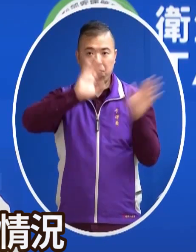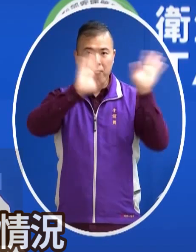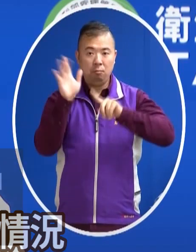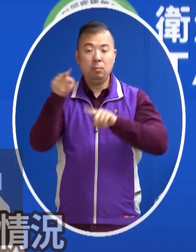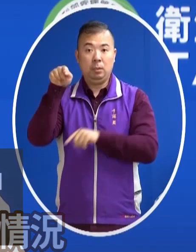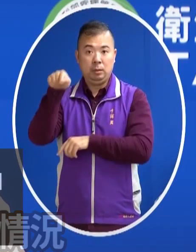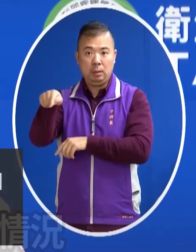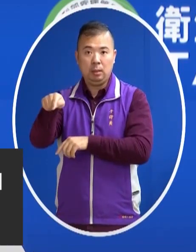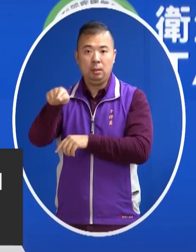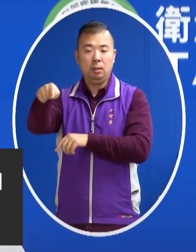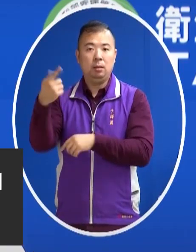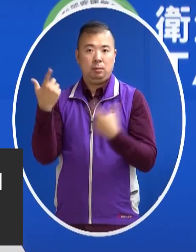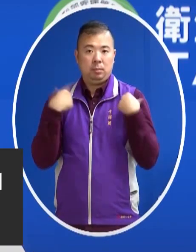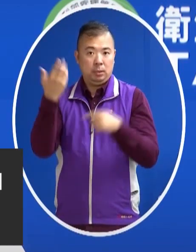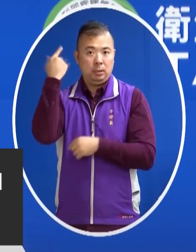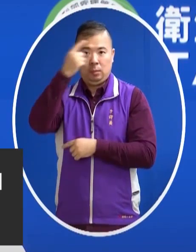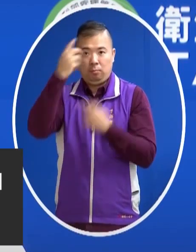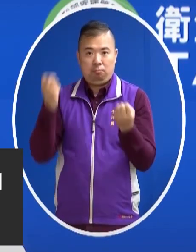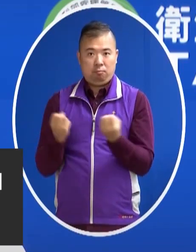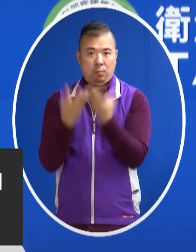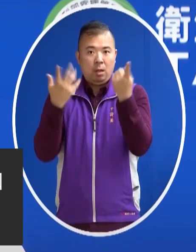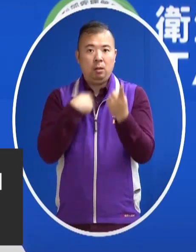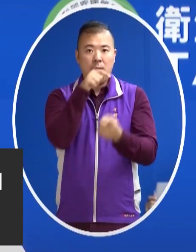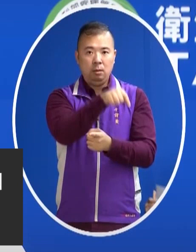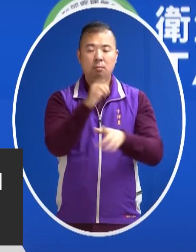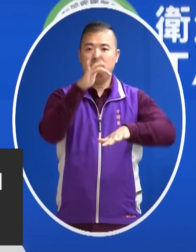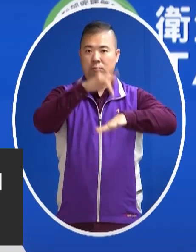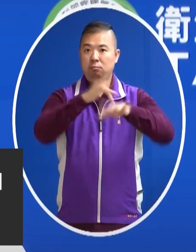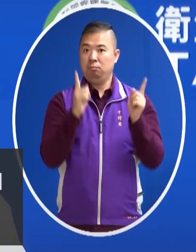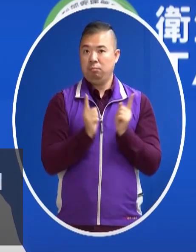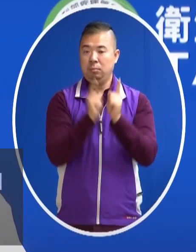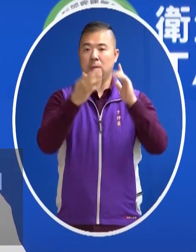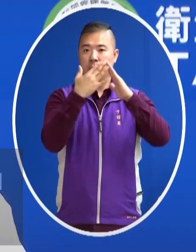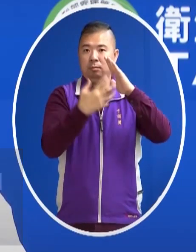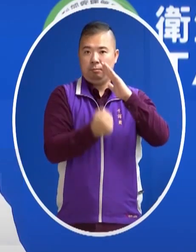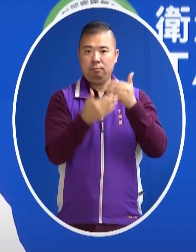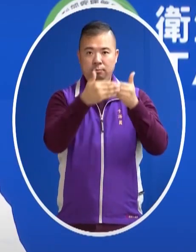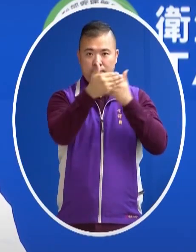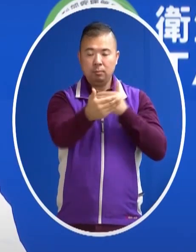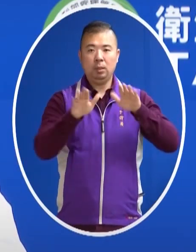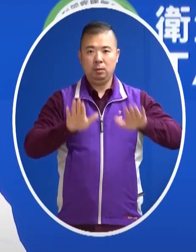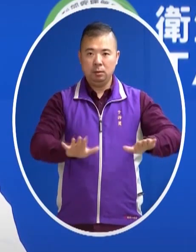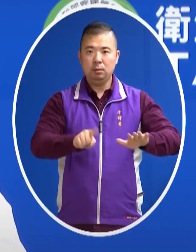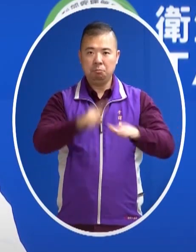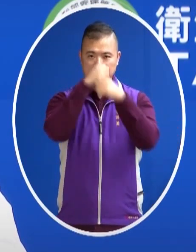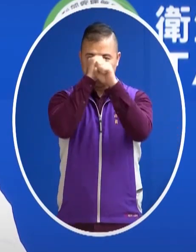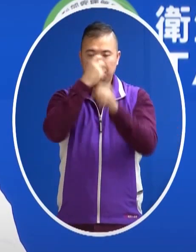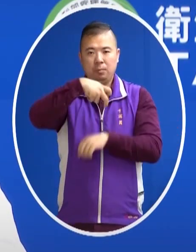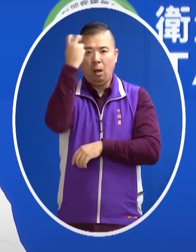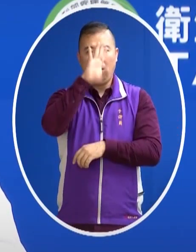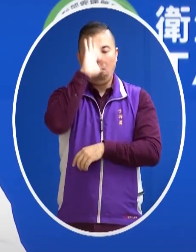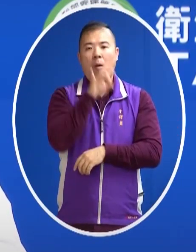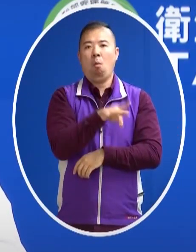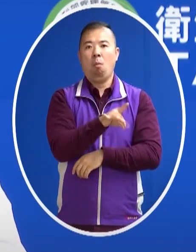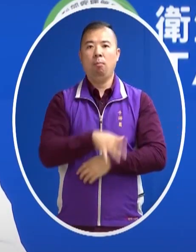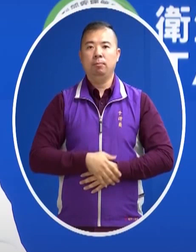为接触者进行居家隔离。那这样今天我们就哈确诊哈，那这案子它大